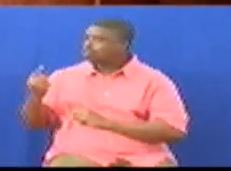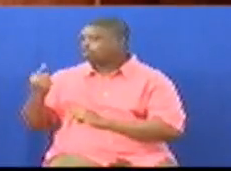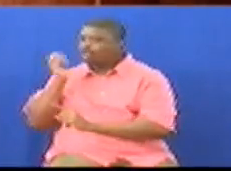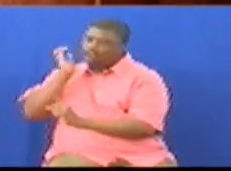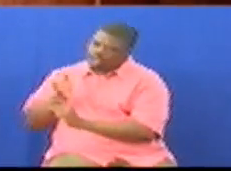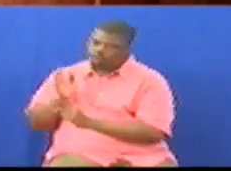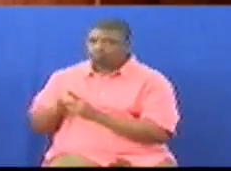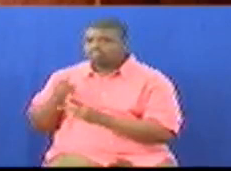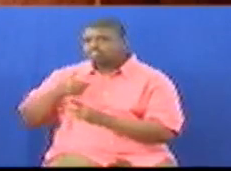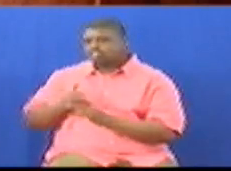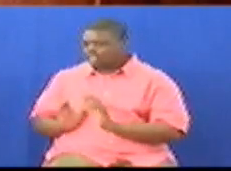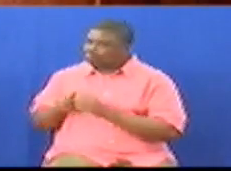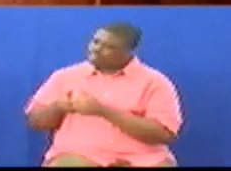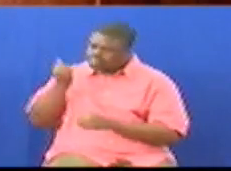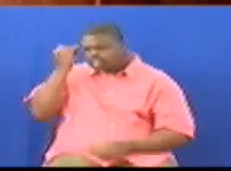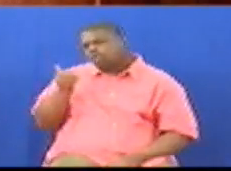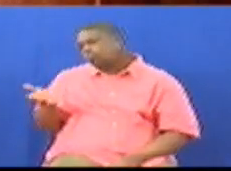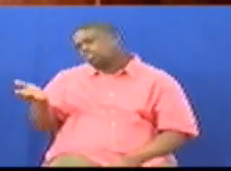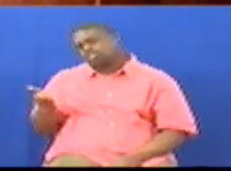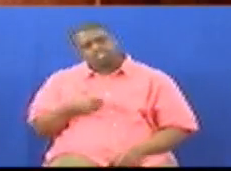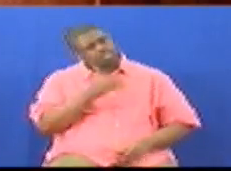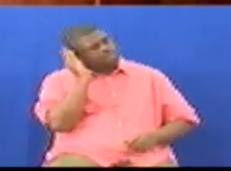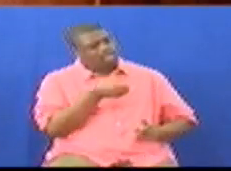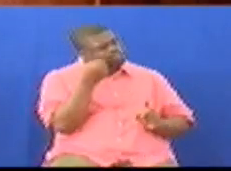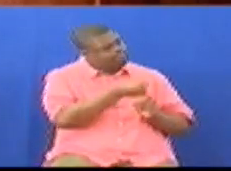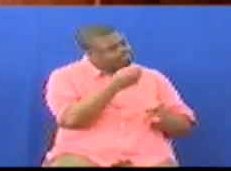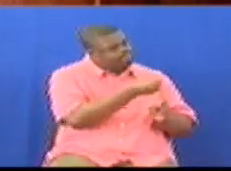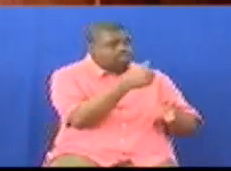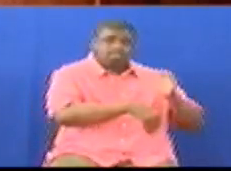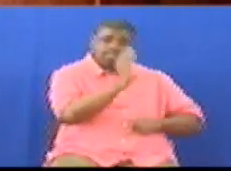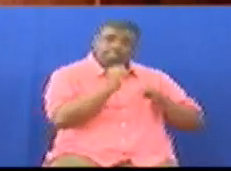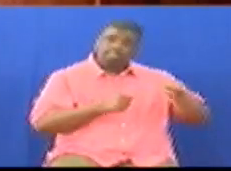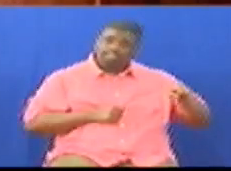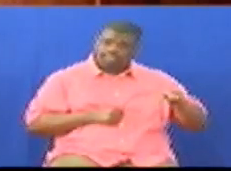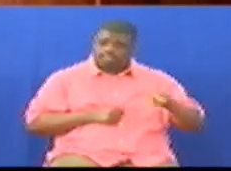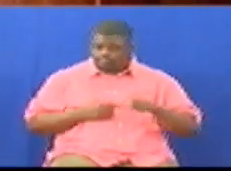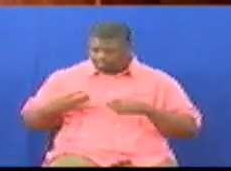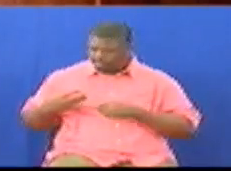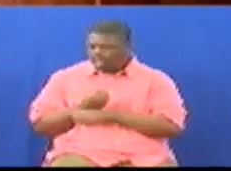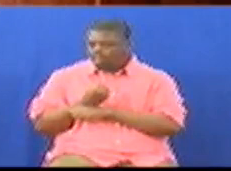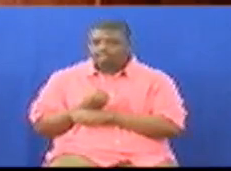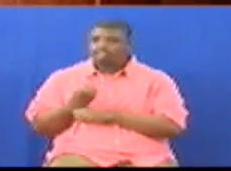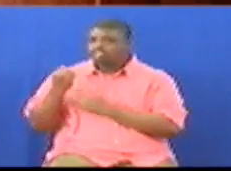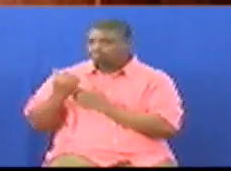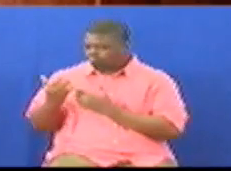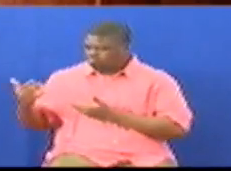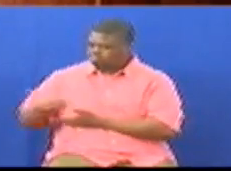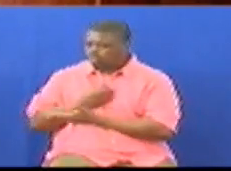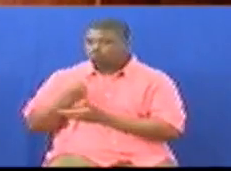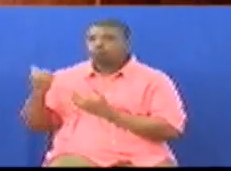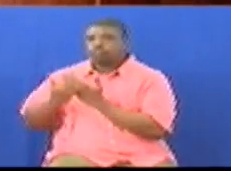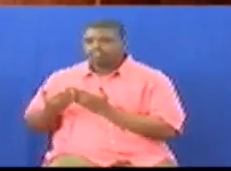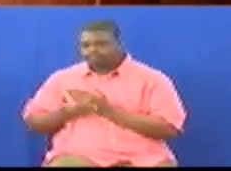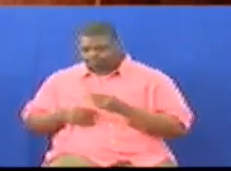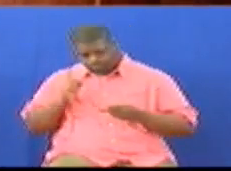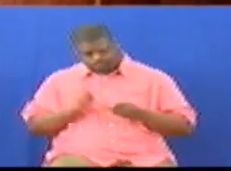katika matumizi ya mashine hizo ili kuongeza na kudhibiti ufujaji wa mapato ya halmashauri. Mbili, serikali yahakikisha